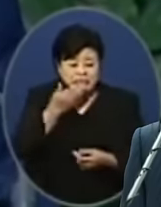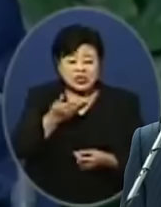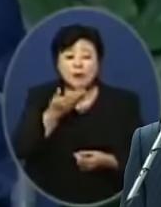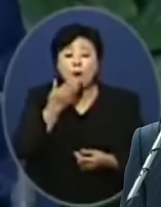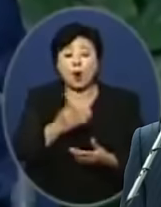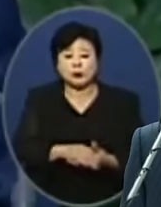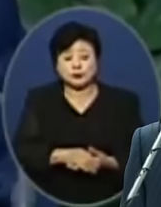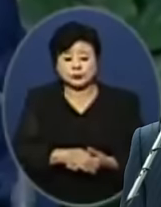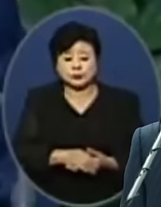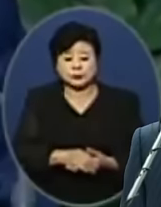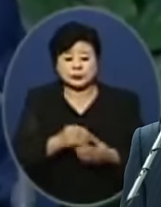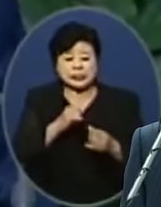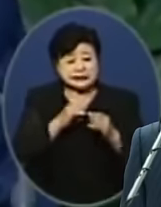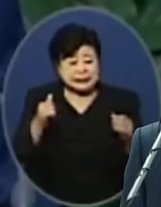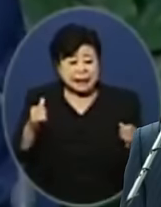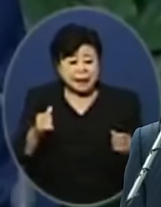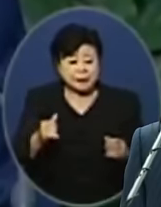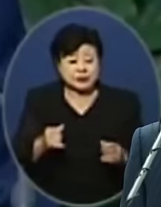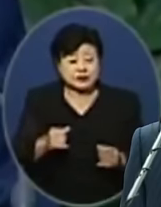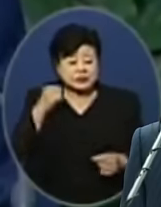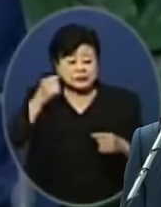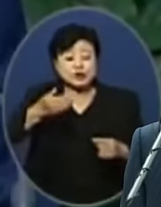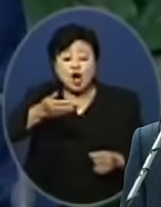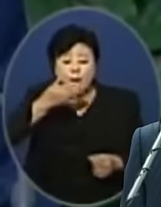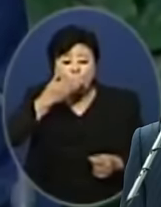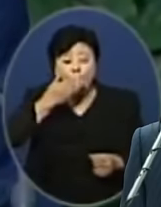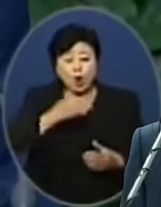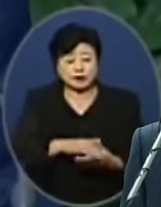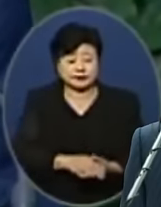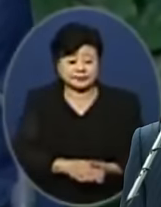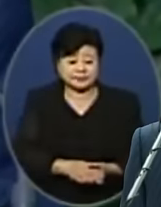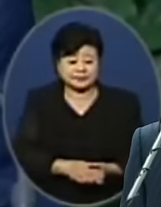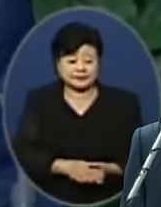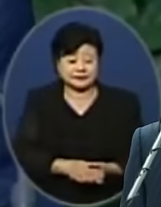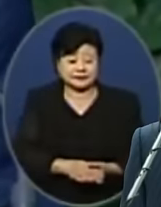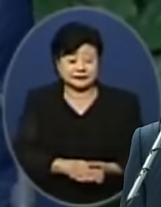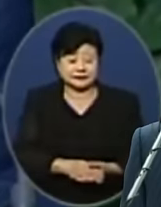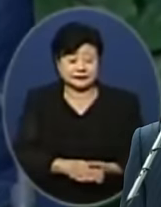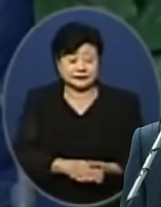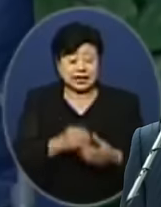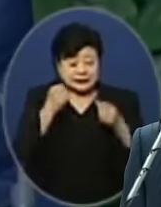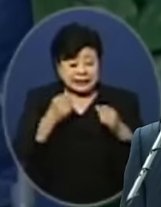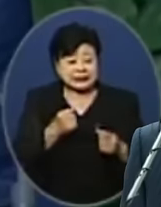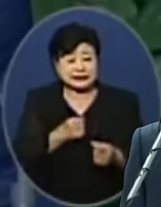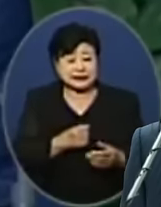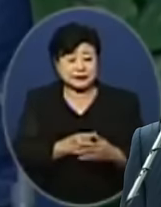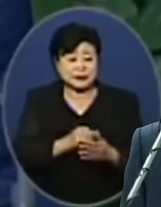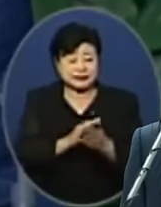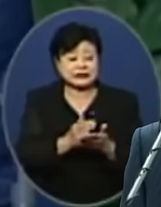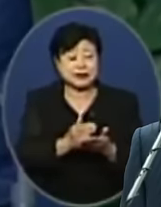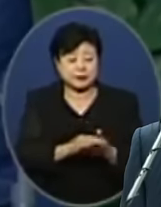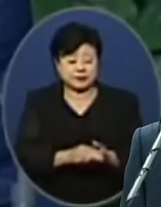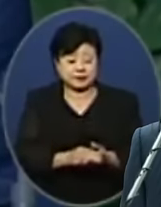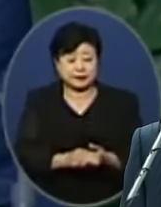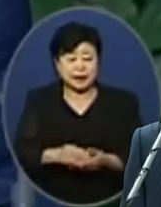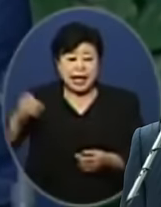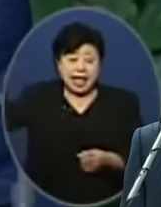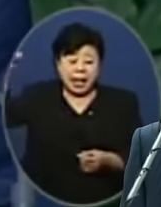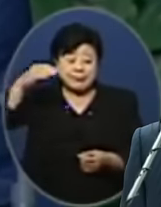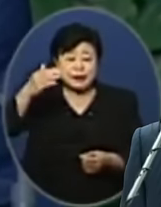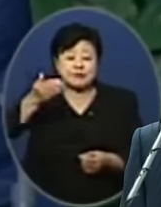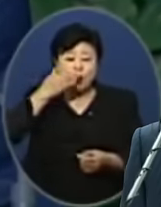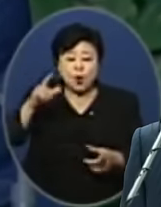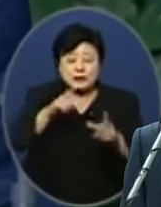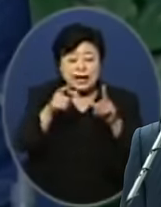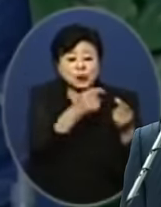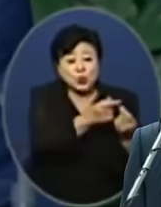먹고 사람들도 그 짐승을 잡아먹고 사는 것이니까 직접 간접으로 햇빛을